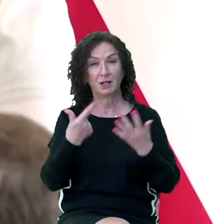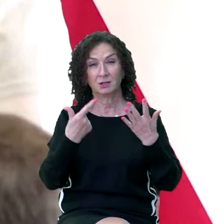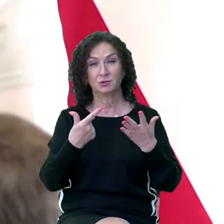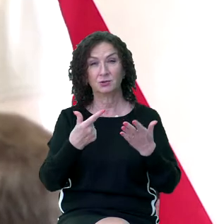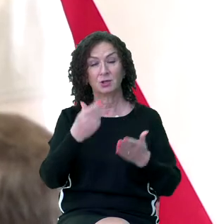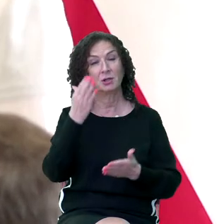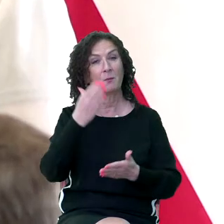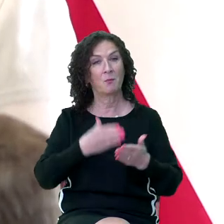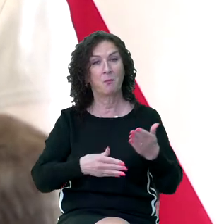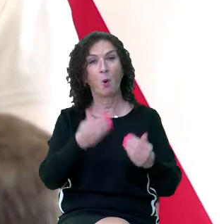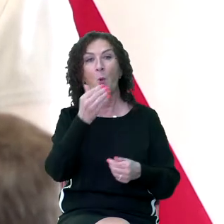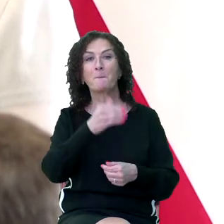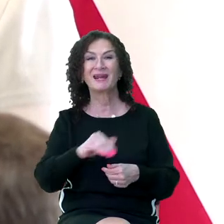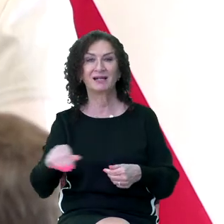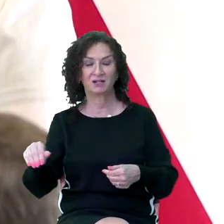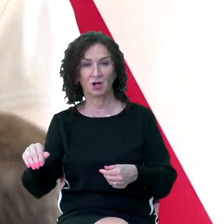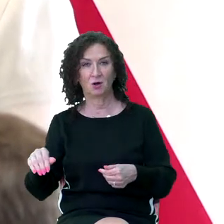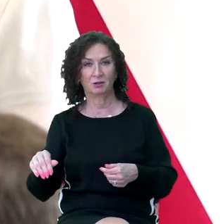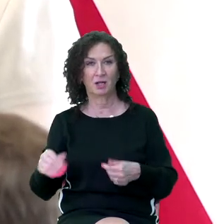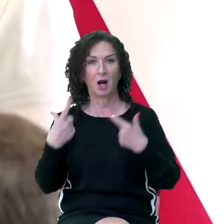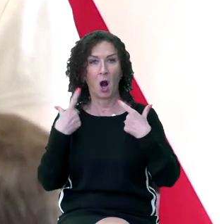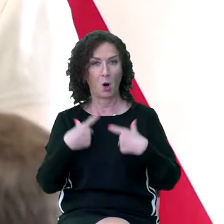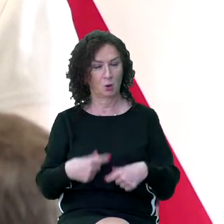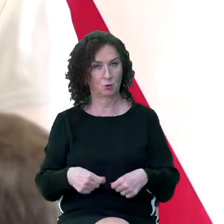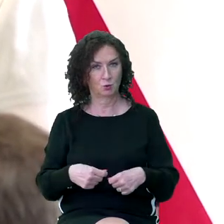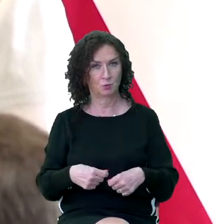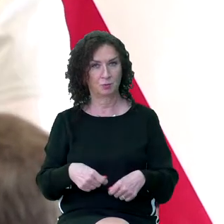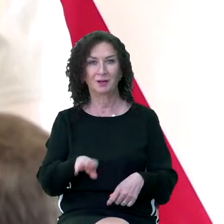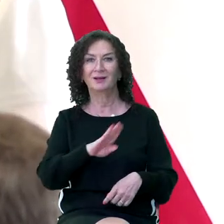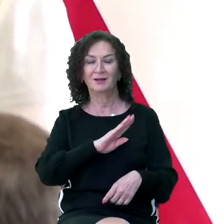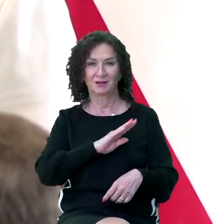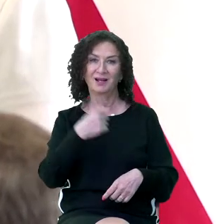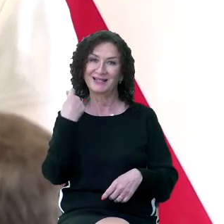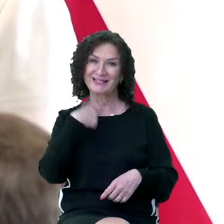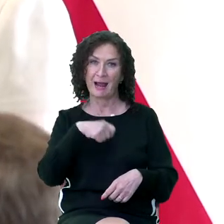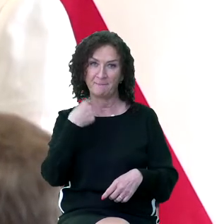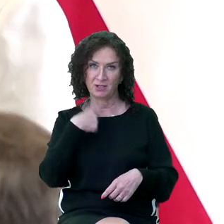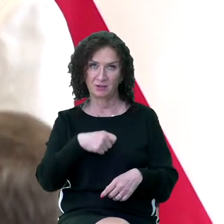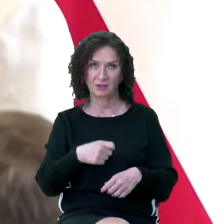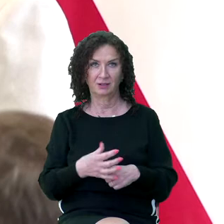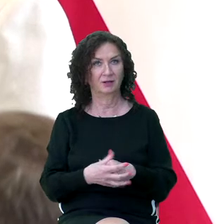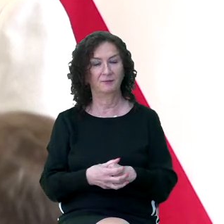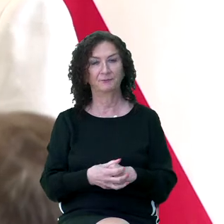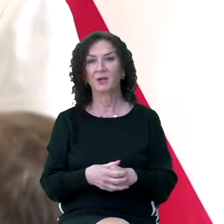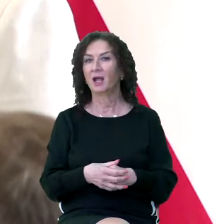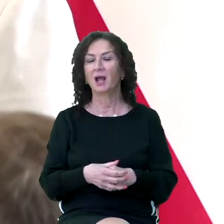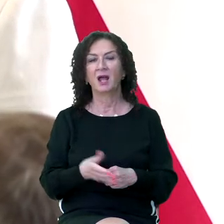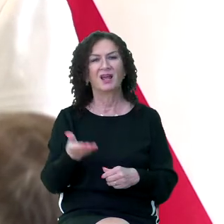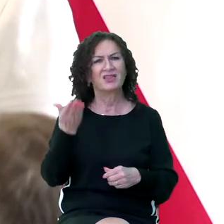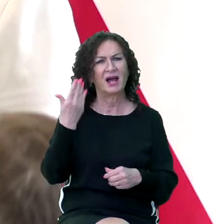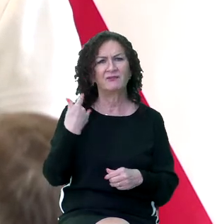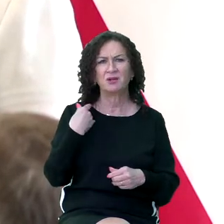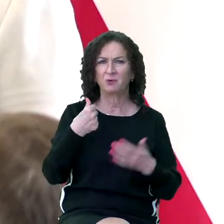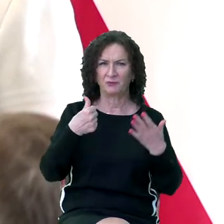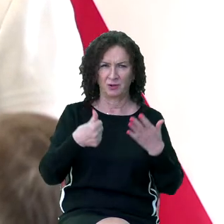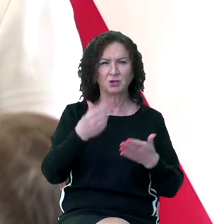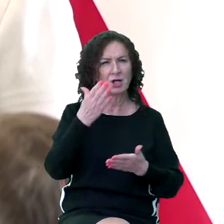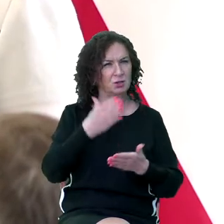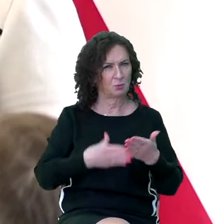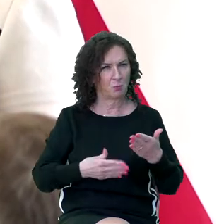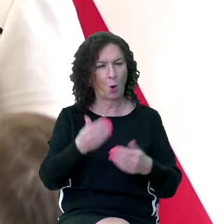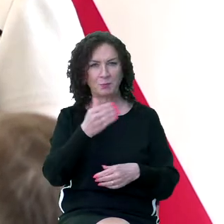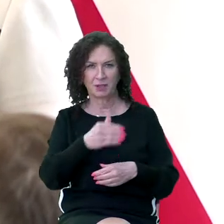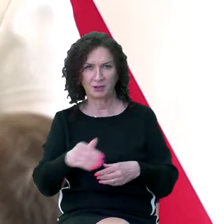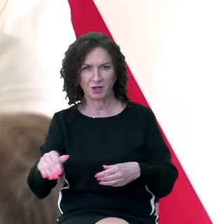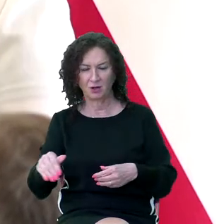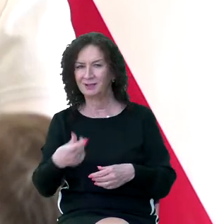starych mówiło się o 6 milionach. Nie liczono strat na wschodzie, właśnie tej okupacji sowieckiej. Możemy się oczywiście spierać o